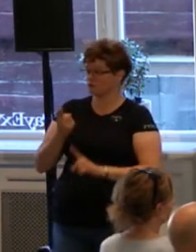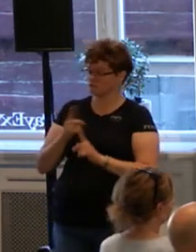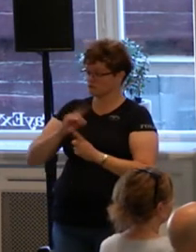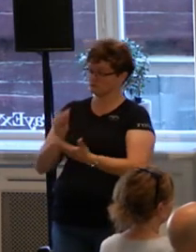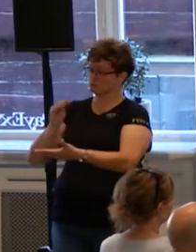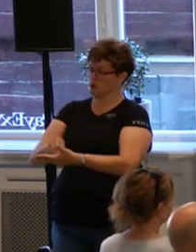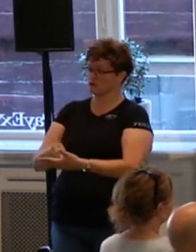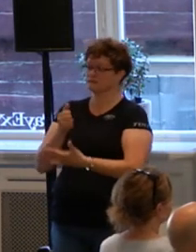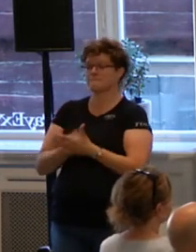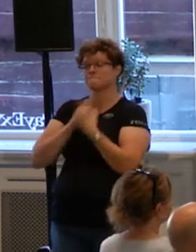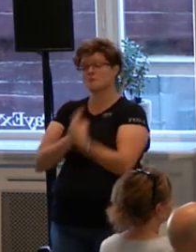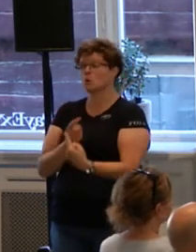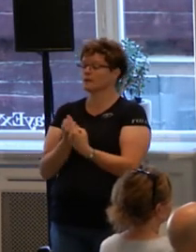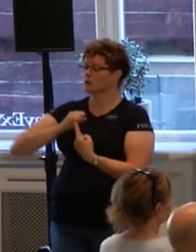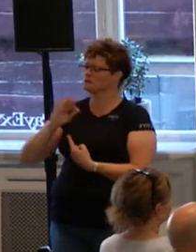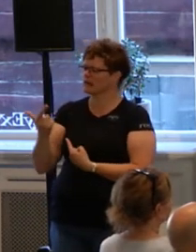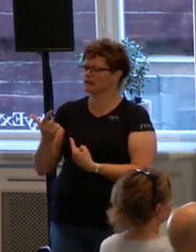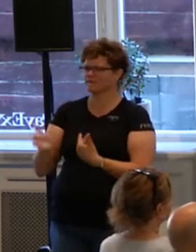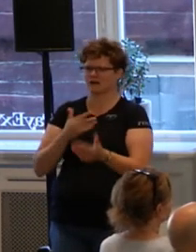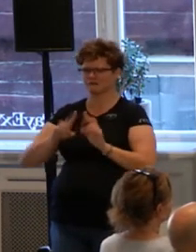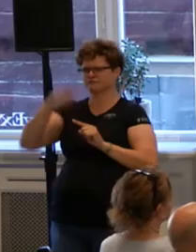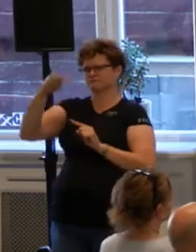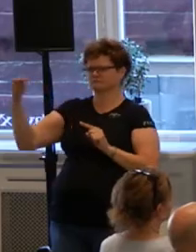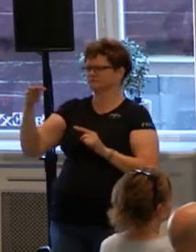brottsligheten. Mm. Så varför står det överst?